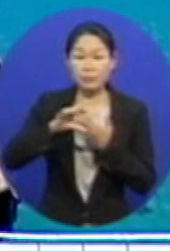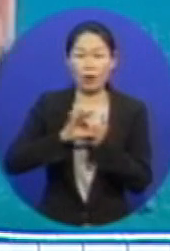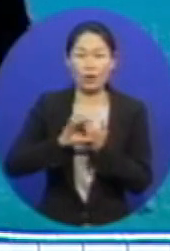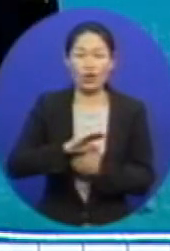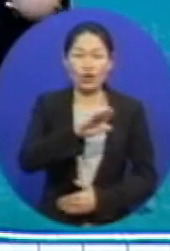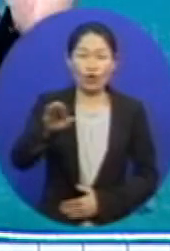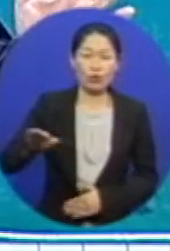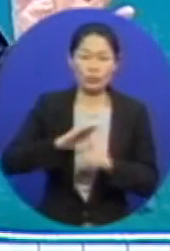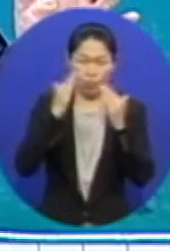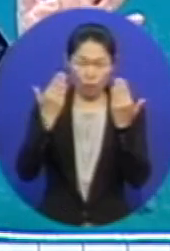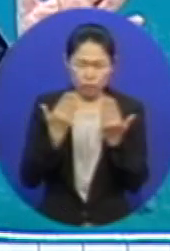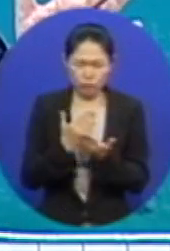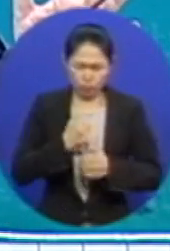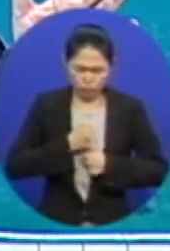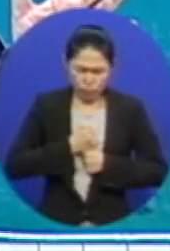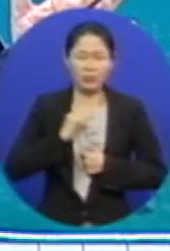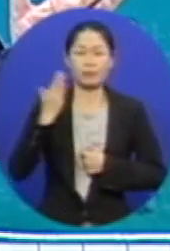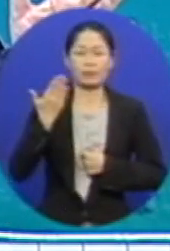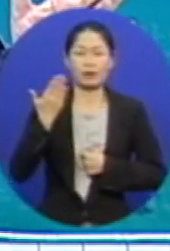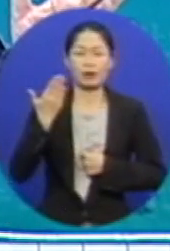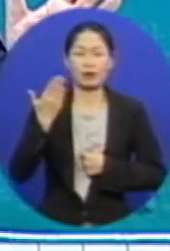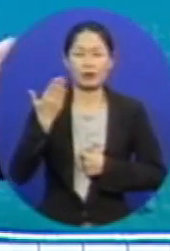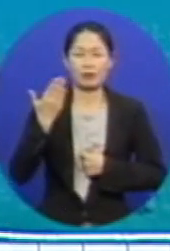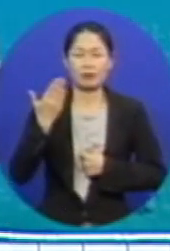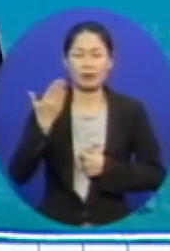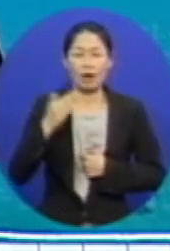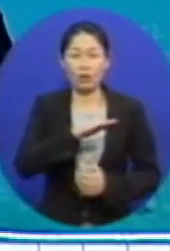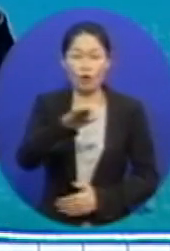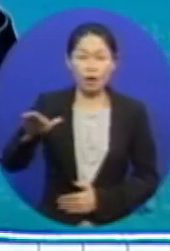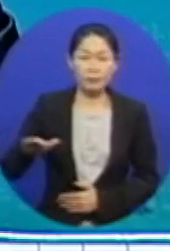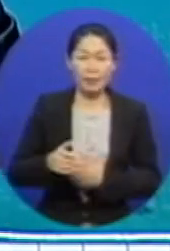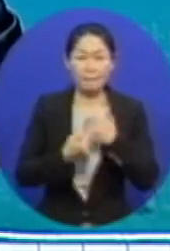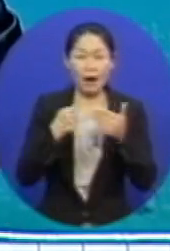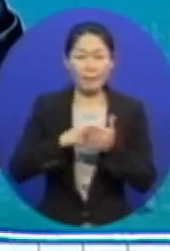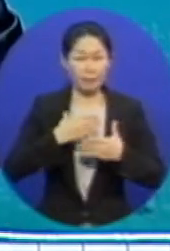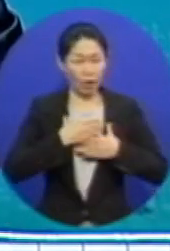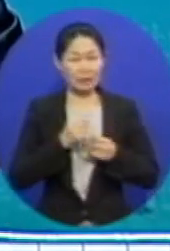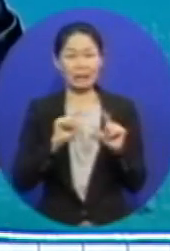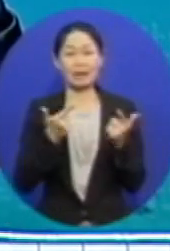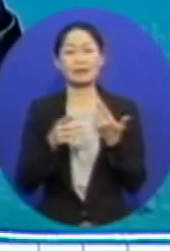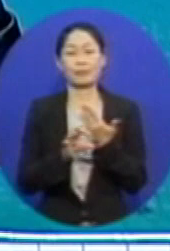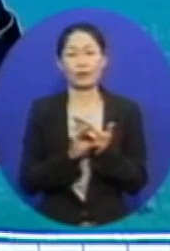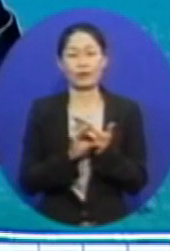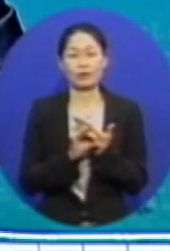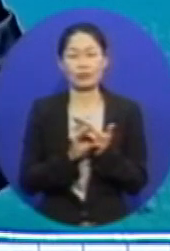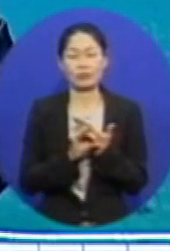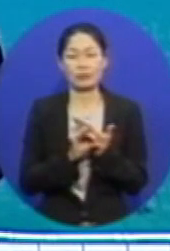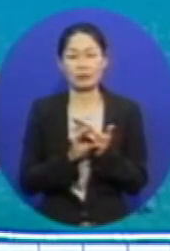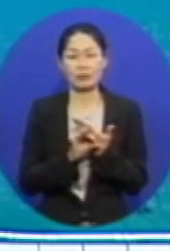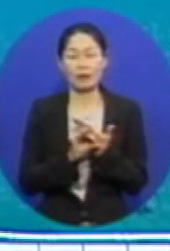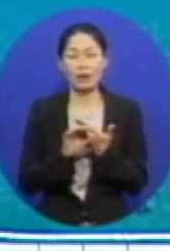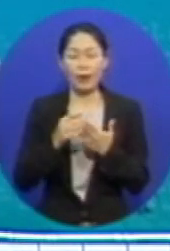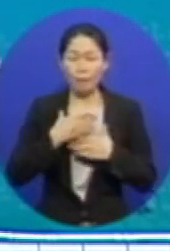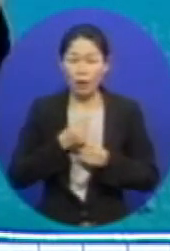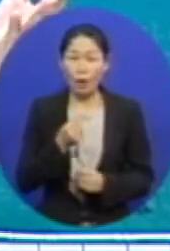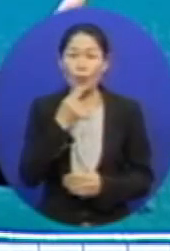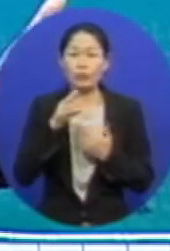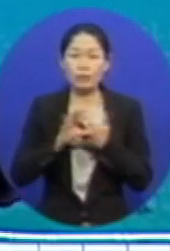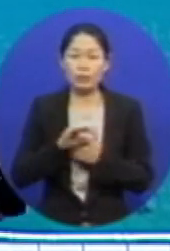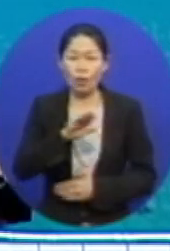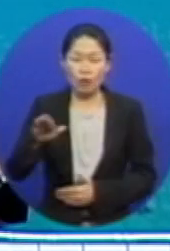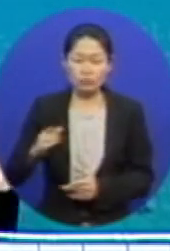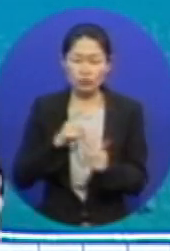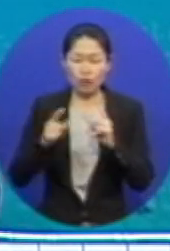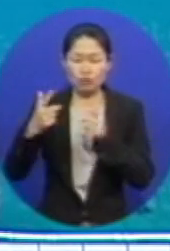여러분들이 모두 엇을 조심해야해요 여러분의 마음이 편안하지 가 않다면 그렇다면 주님께 더욱